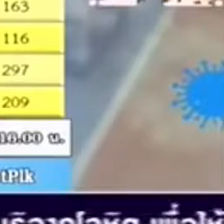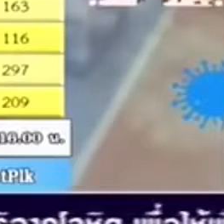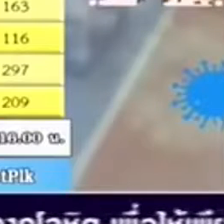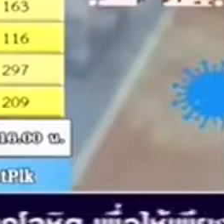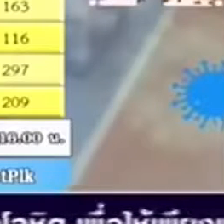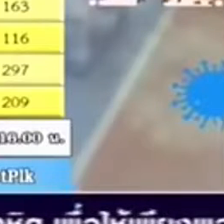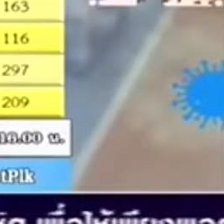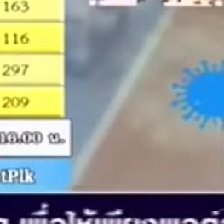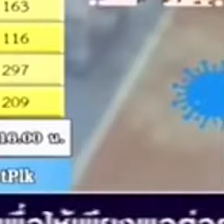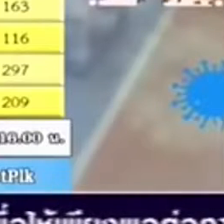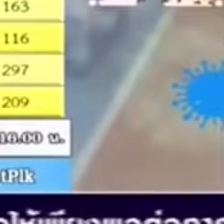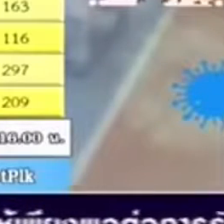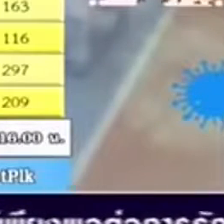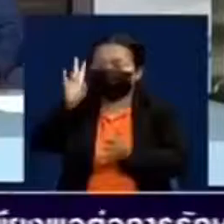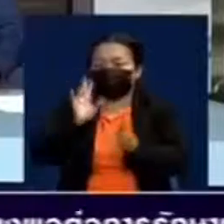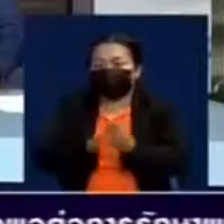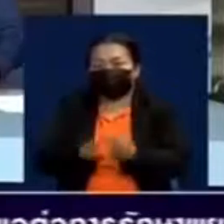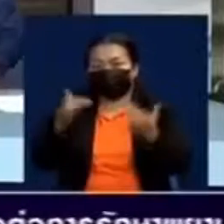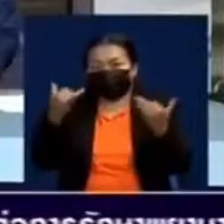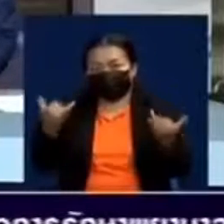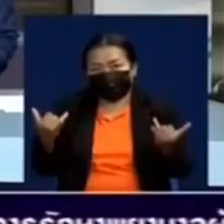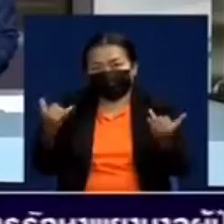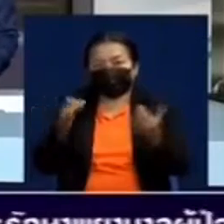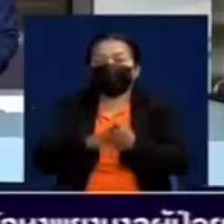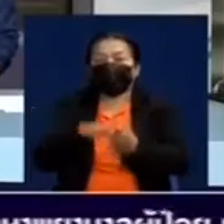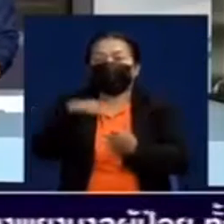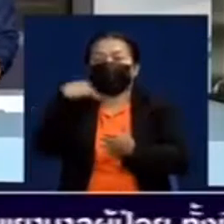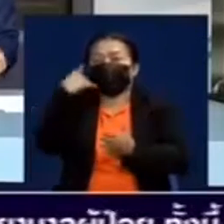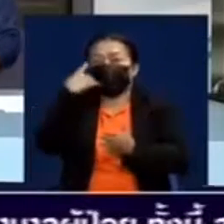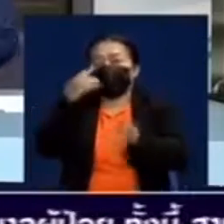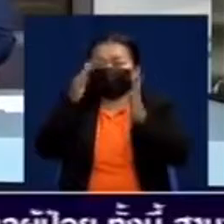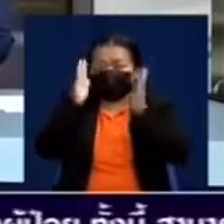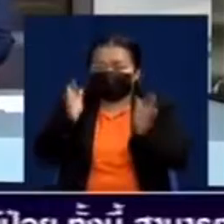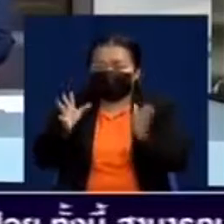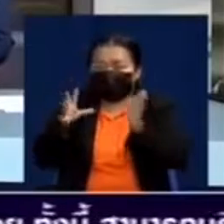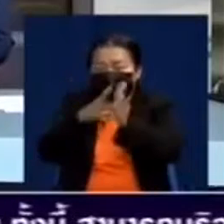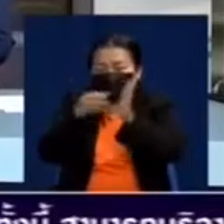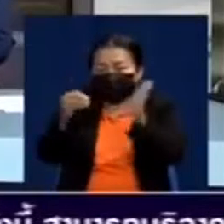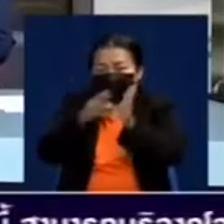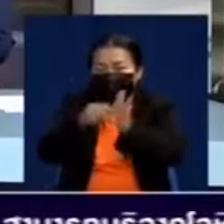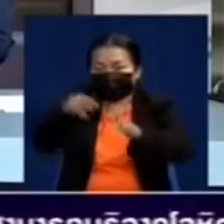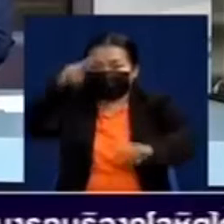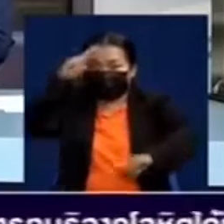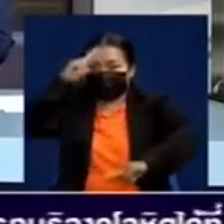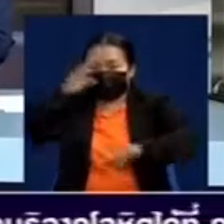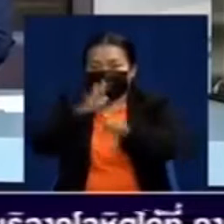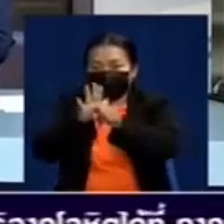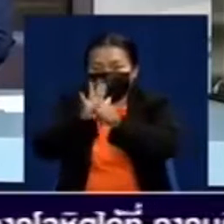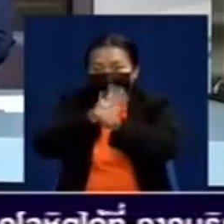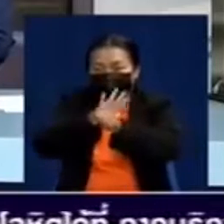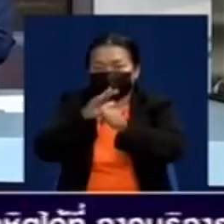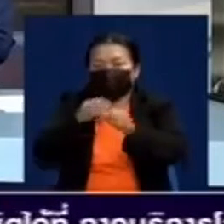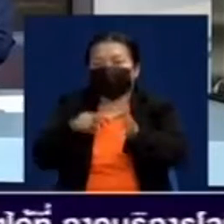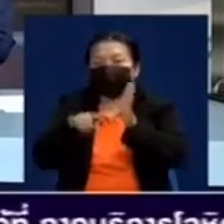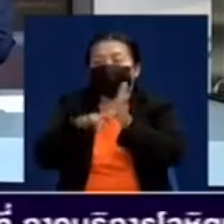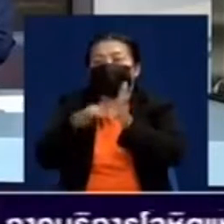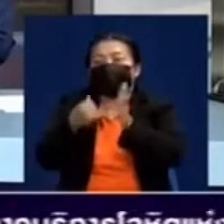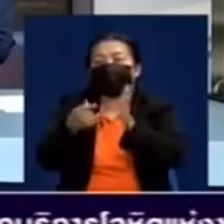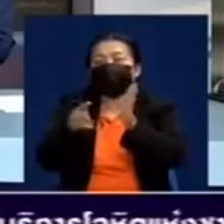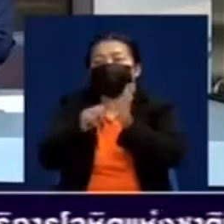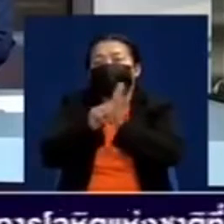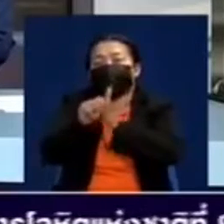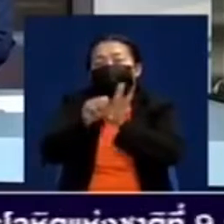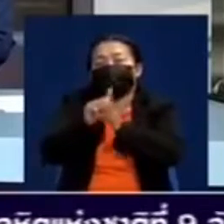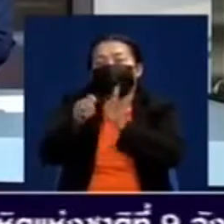ผู้ติดเชื้อล่าสุดวันนี้นะครับก็ที่จังหวัดตากเนี่ยวันนี้ไม่พบผู้ติดเชื้อรายใหม่นะครับยังคงมีผู้